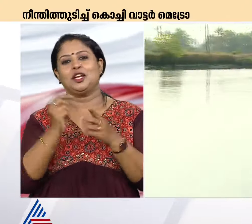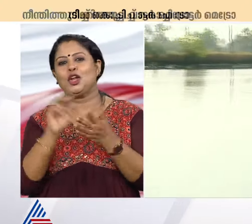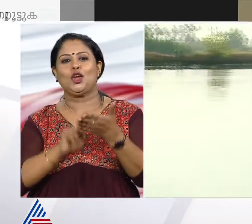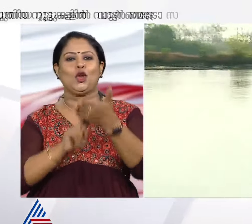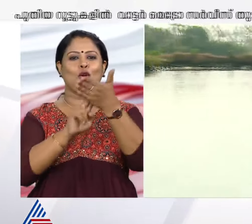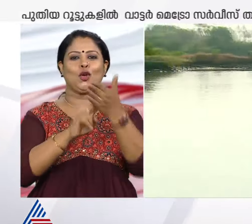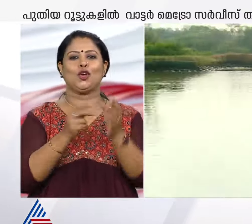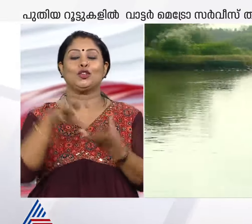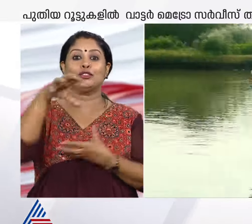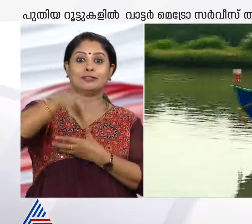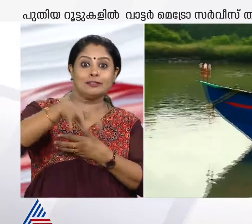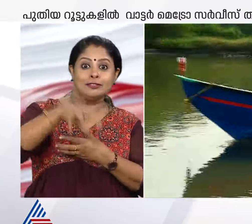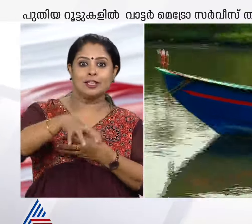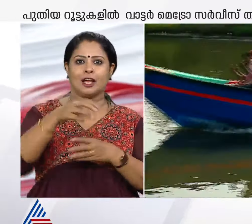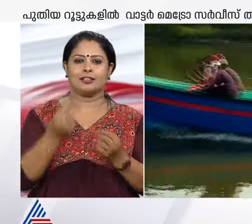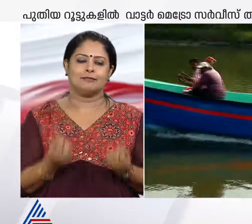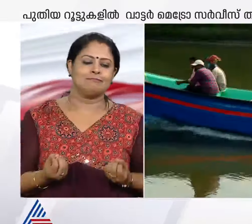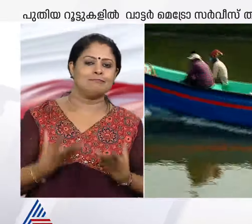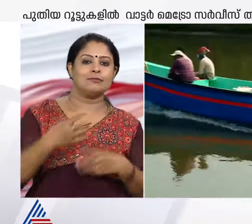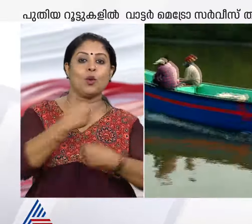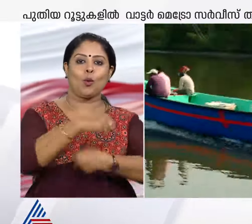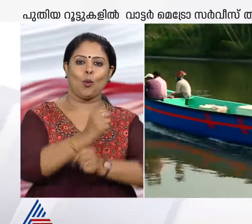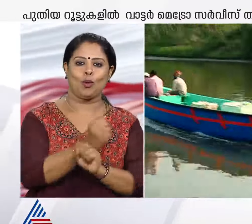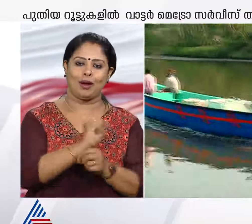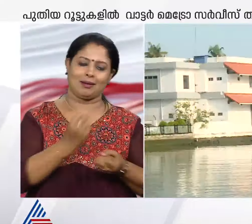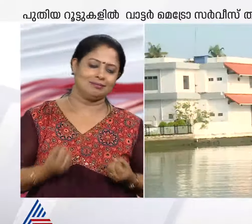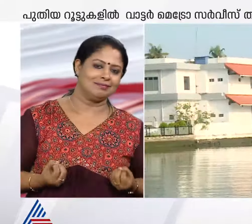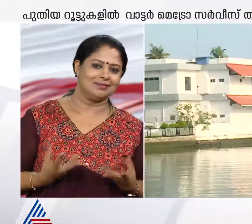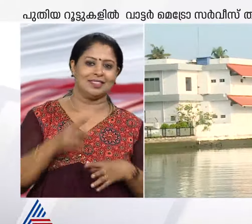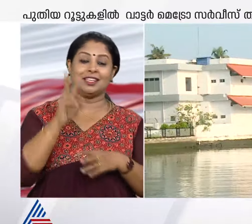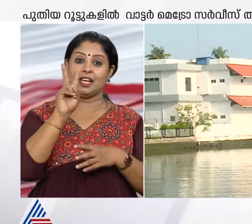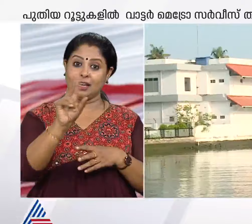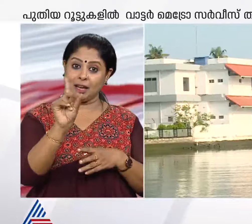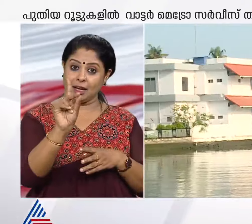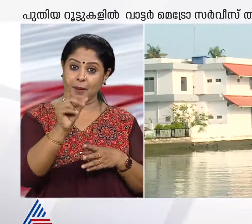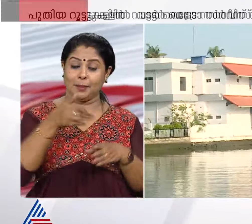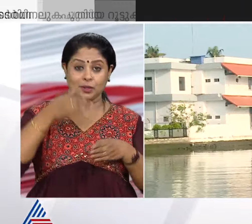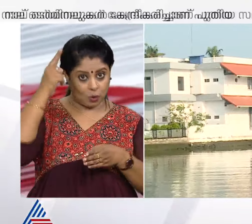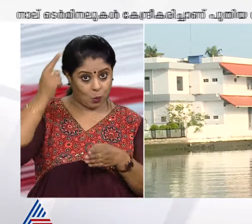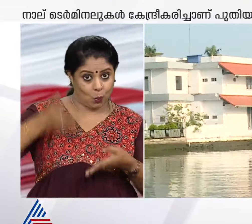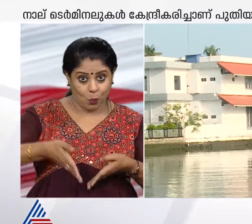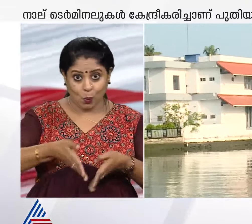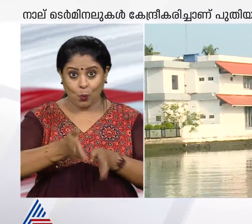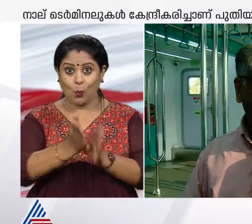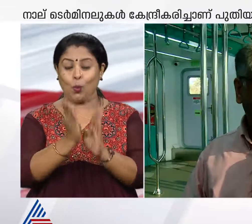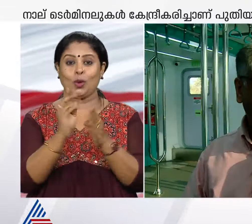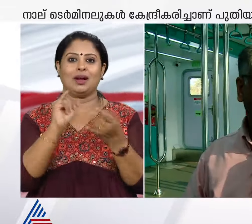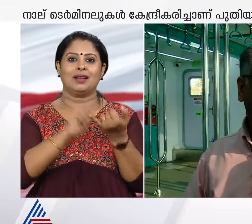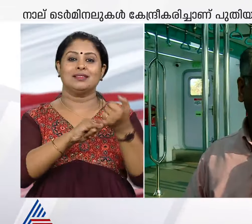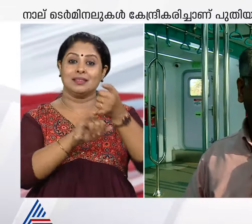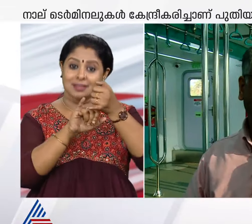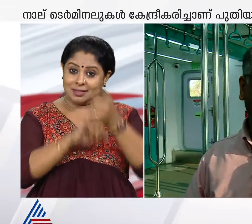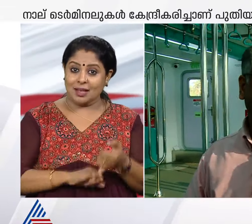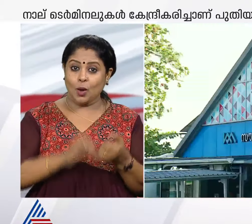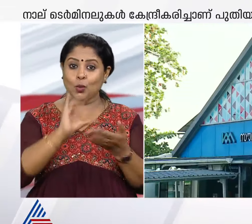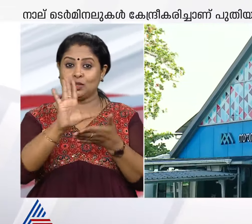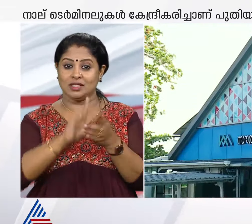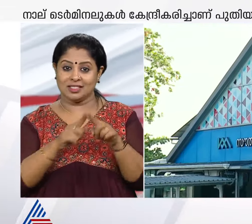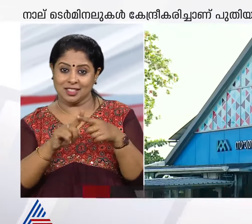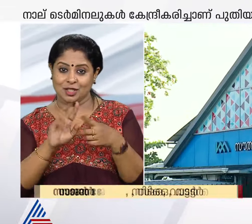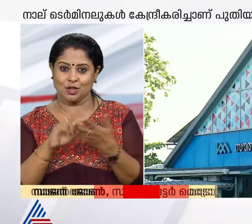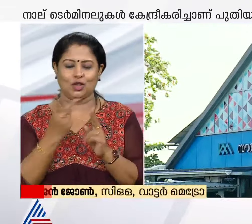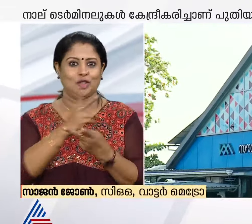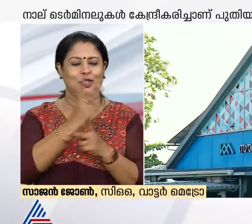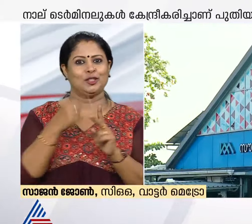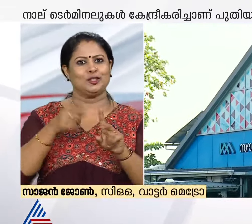സ്റ്റേഷനുകൾ നിർമ്മാണം ആരംഭിക്കാൻ പോവുകയാണ്. രണ്ടാമത്തെ റൂട്ട് സൗത്ത്, ചിറ്റൂർ എന്ന് ഏലൂർ, ചേരാനല്ലൂർ.